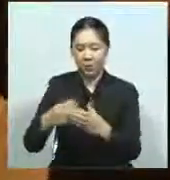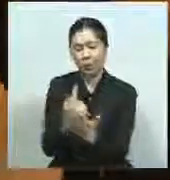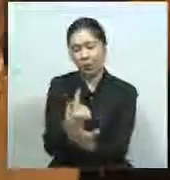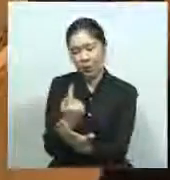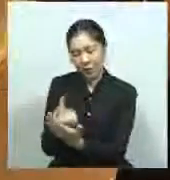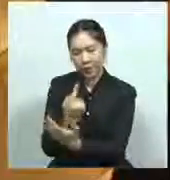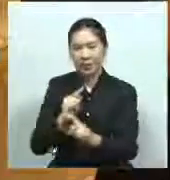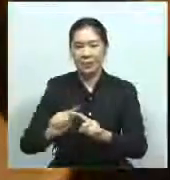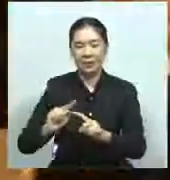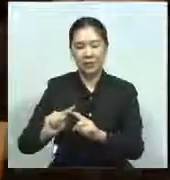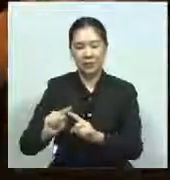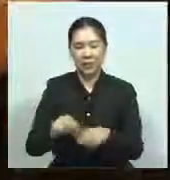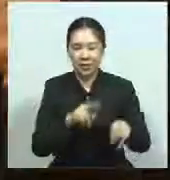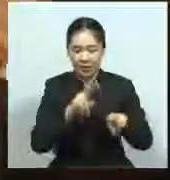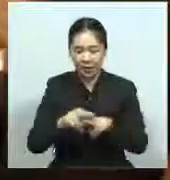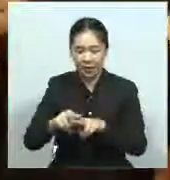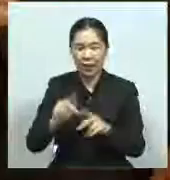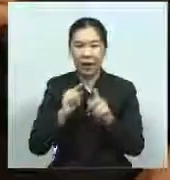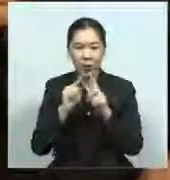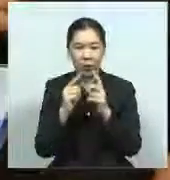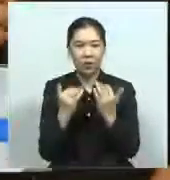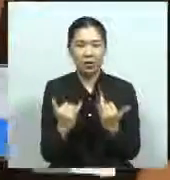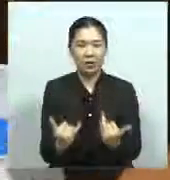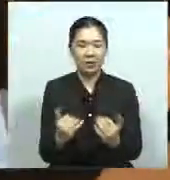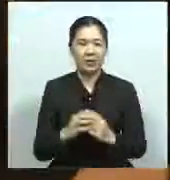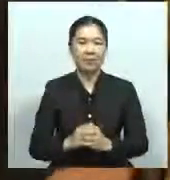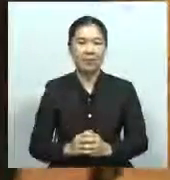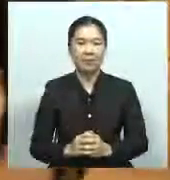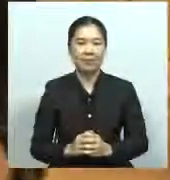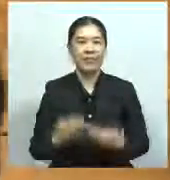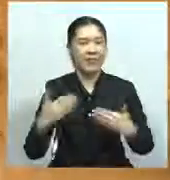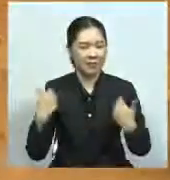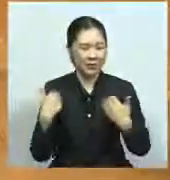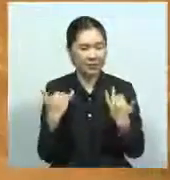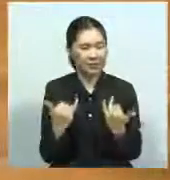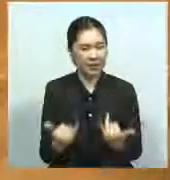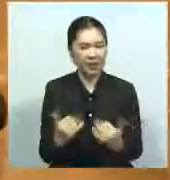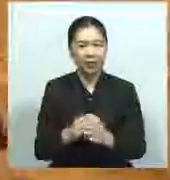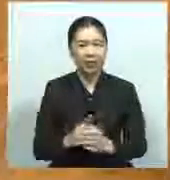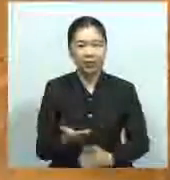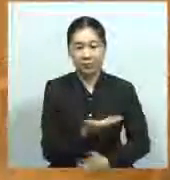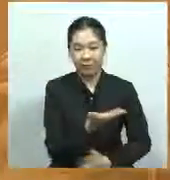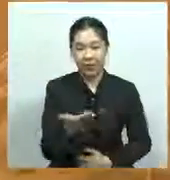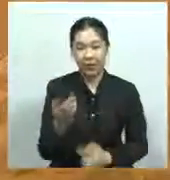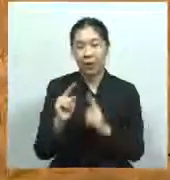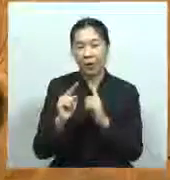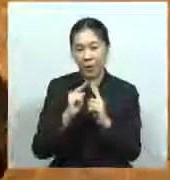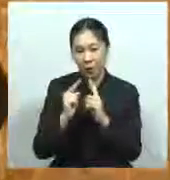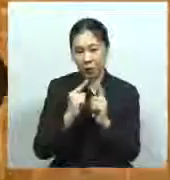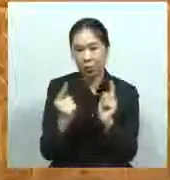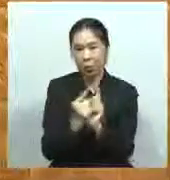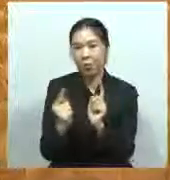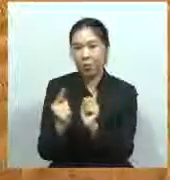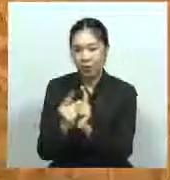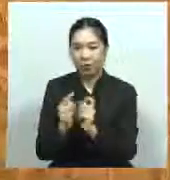พรรคการเมืองที่มานั่งพูดคุยกันอยู่ในขณะนี้ต้องบอกว่าตอนนี้บรรยากาศชื่นมื่นเป็นอย่างมากแล้วก็ทุกคนได้มีการพูดคุยกันเรียกว่าเป็น